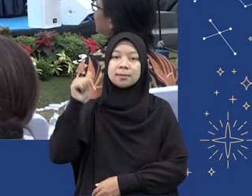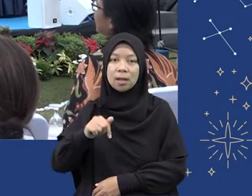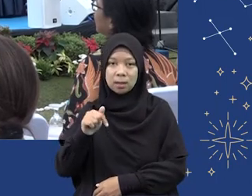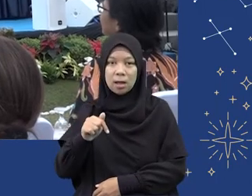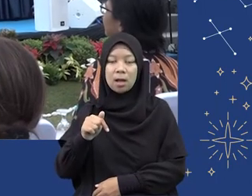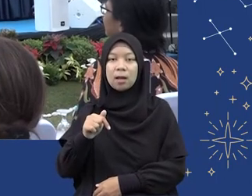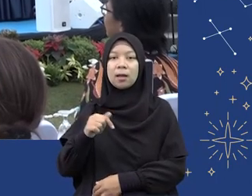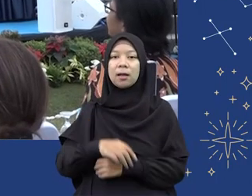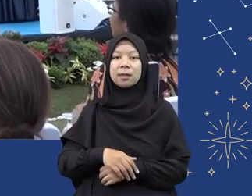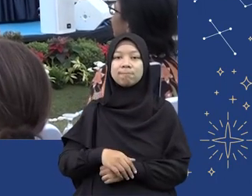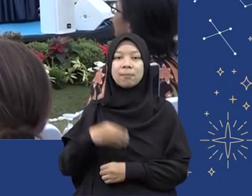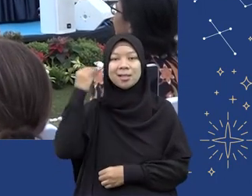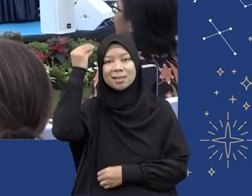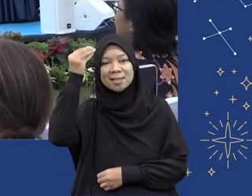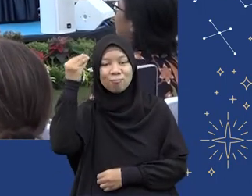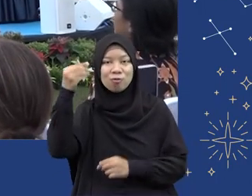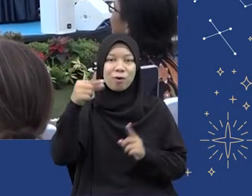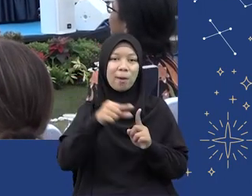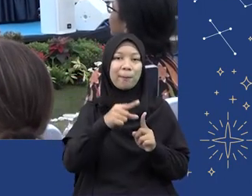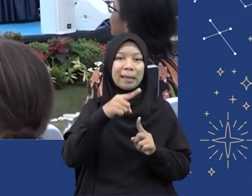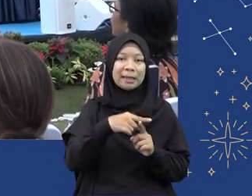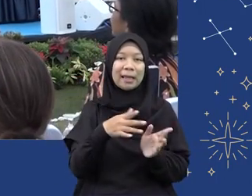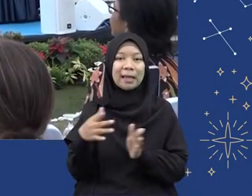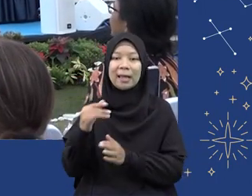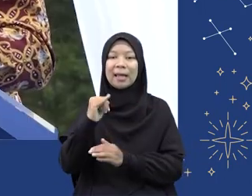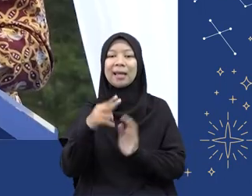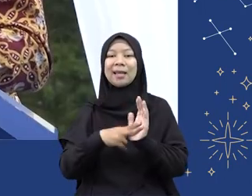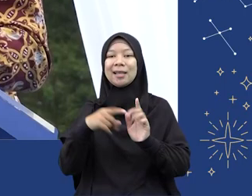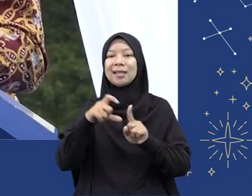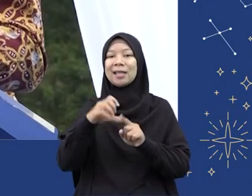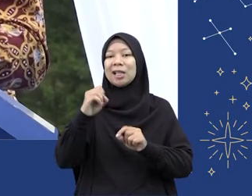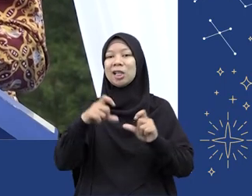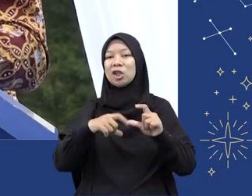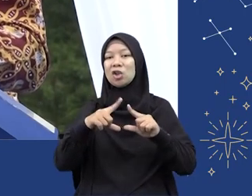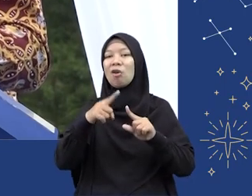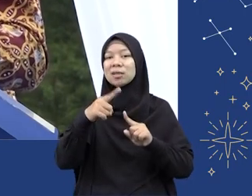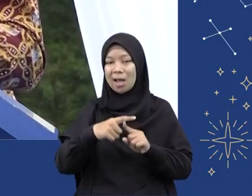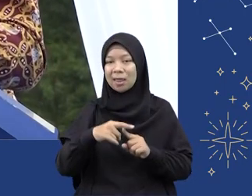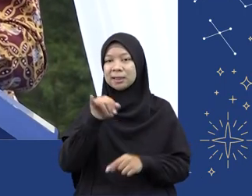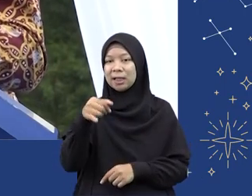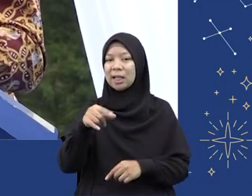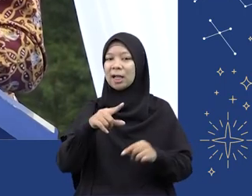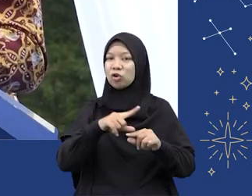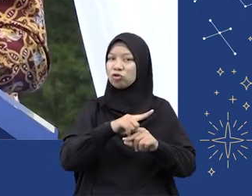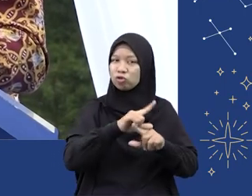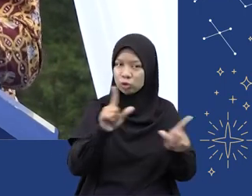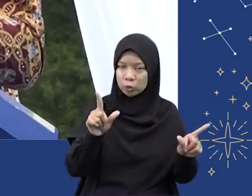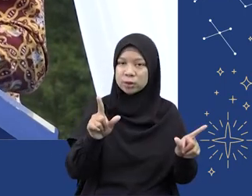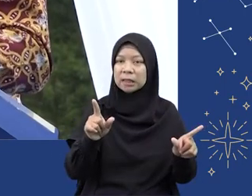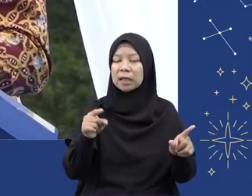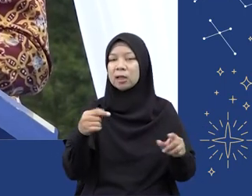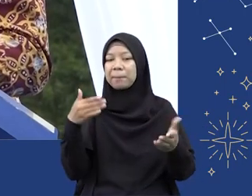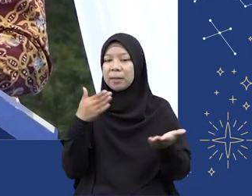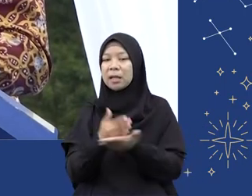PT Indosat ya jadi memang sebagian alumninya tidak di bidang astronomi tapi dengan saya masih